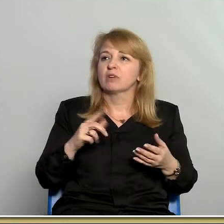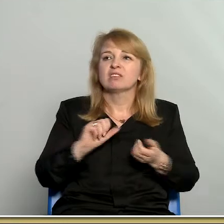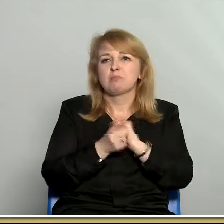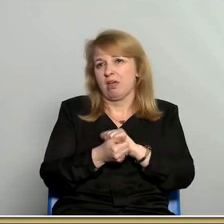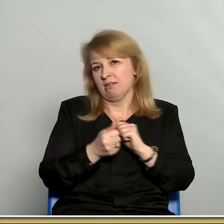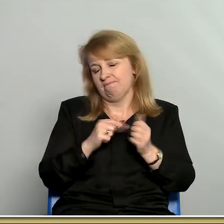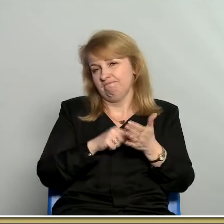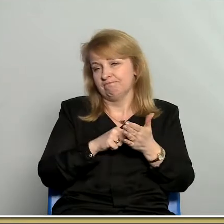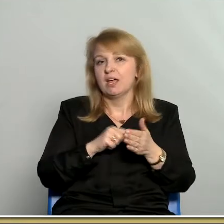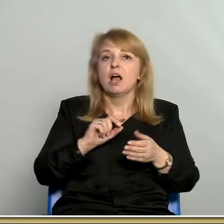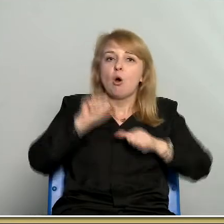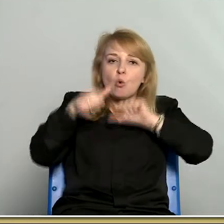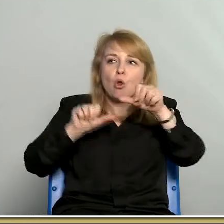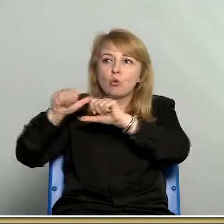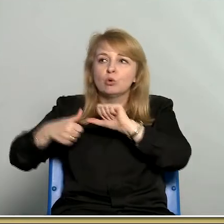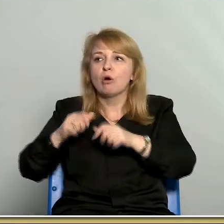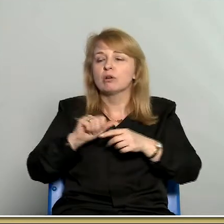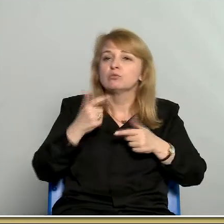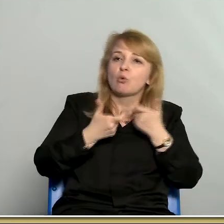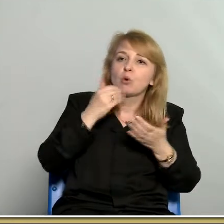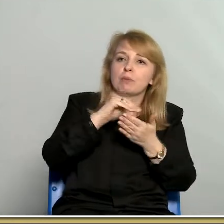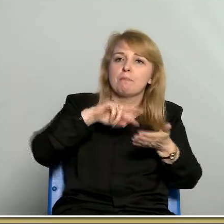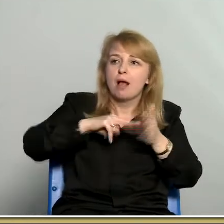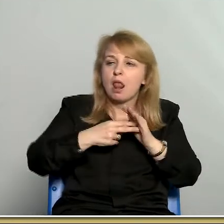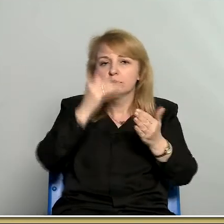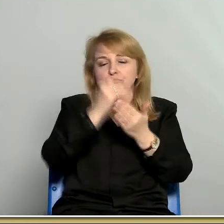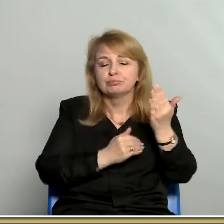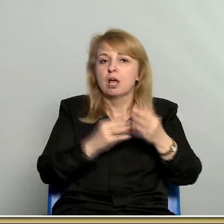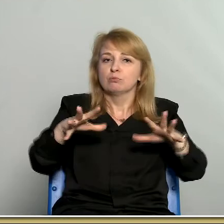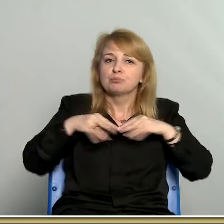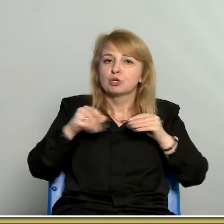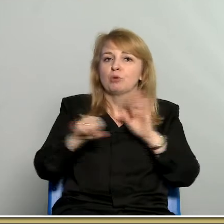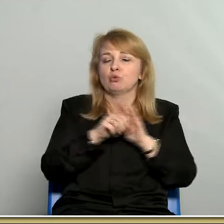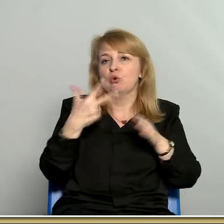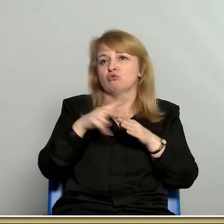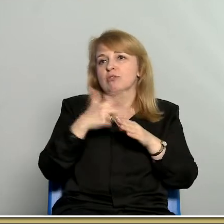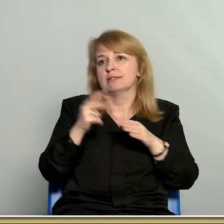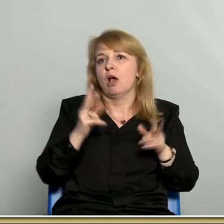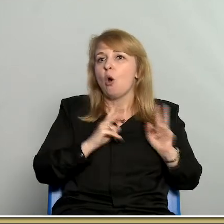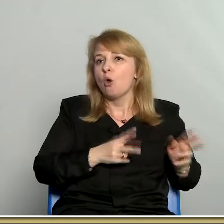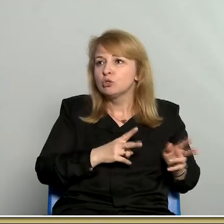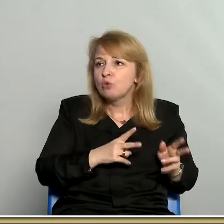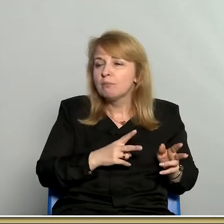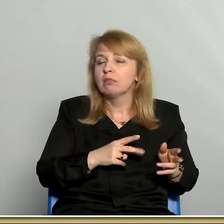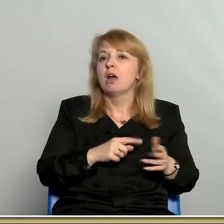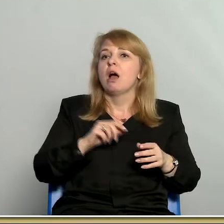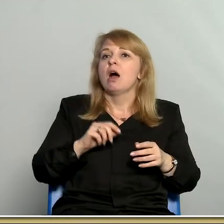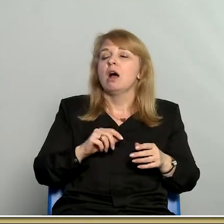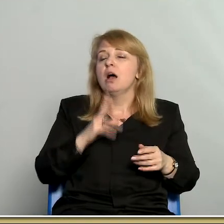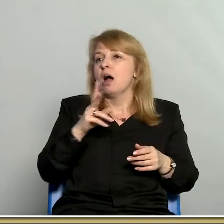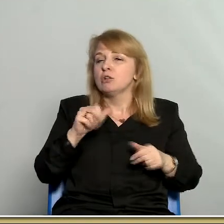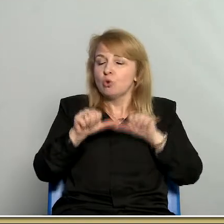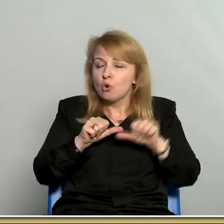sprowadzona ustawowo. Co roku harmonogram naborów wniosków będzie przyjmowany do 30 listopada każdego roku na